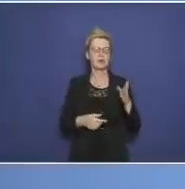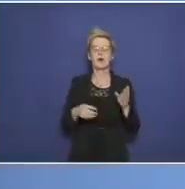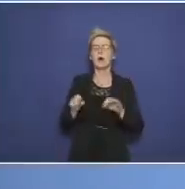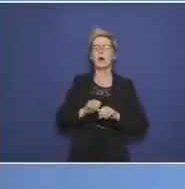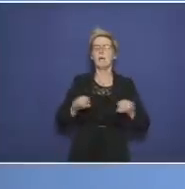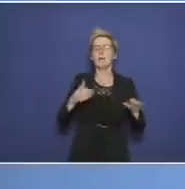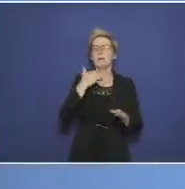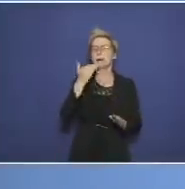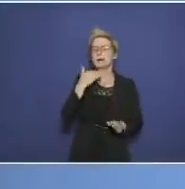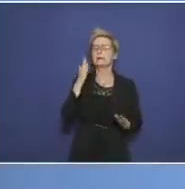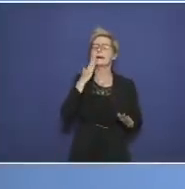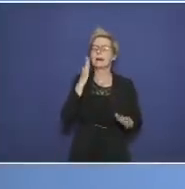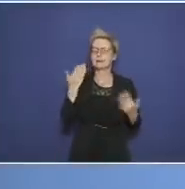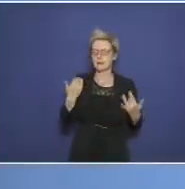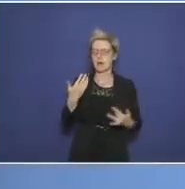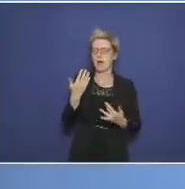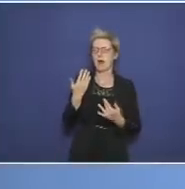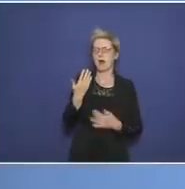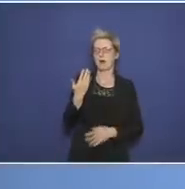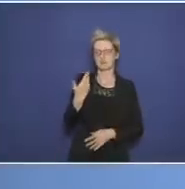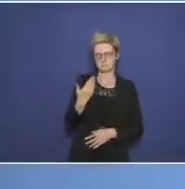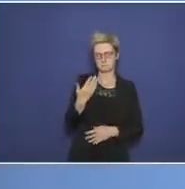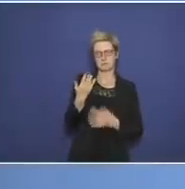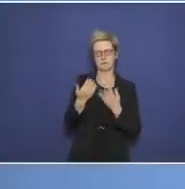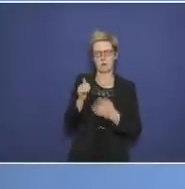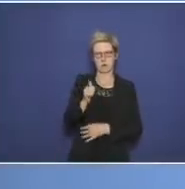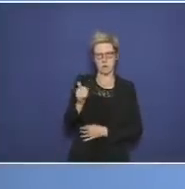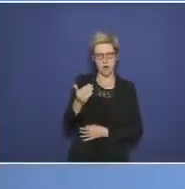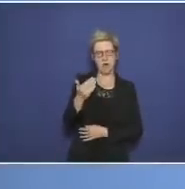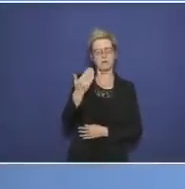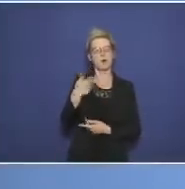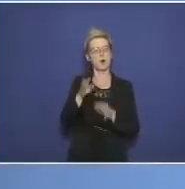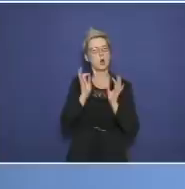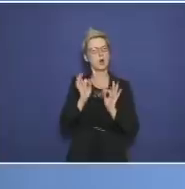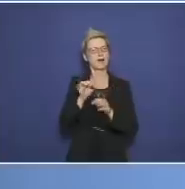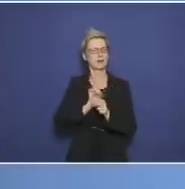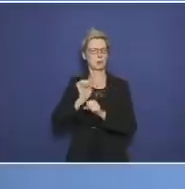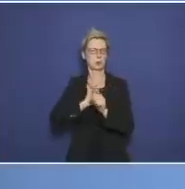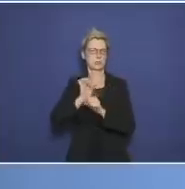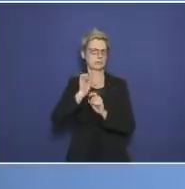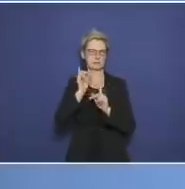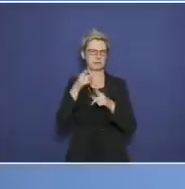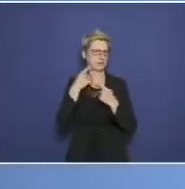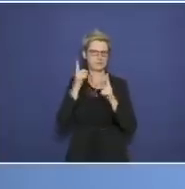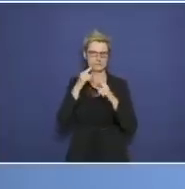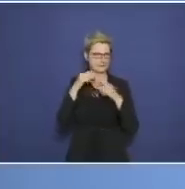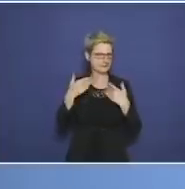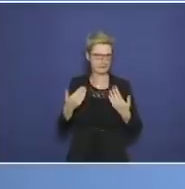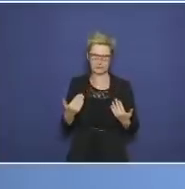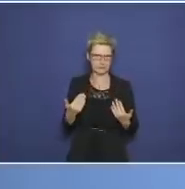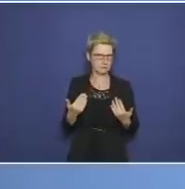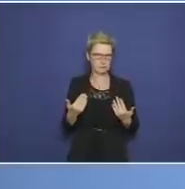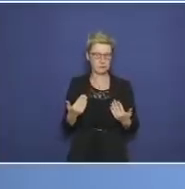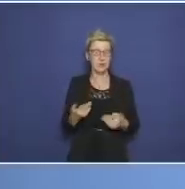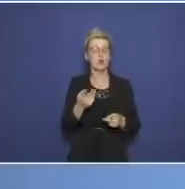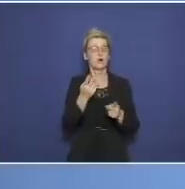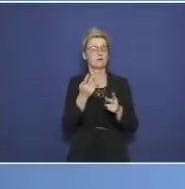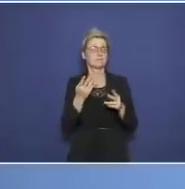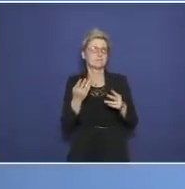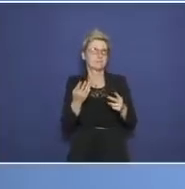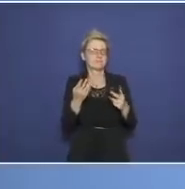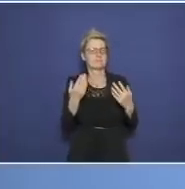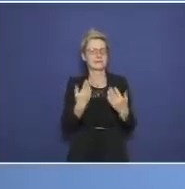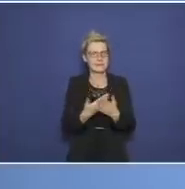dazu bekannt, aber wir haben keine eigenen Erkenntnisse über diese konkreten Proteste. Und deshalb gilt, was oft gilt,